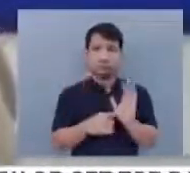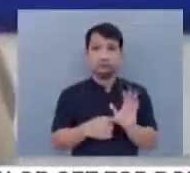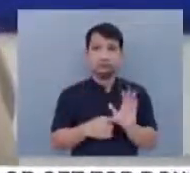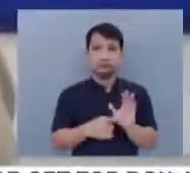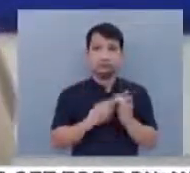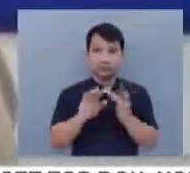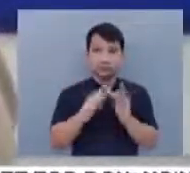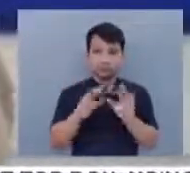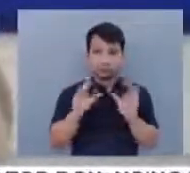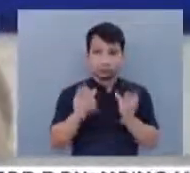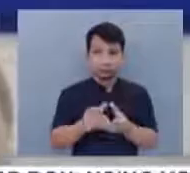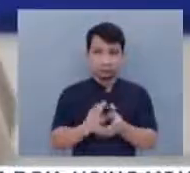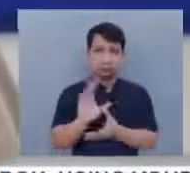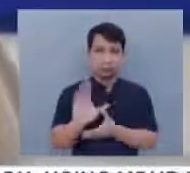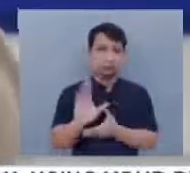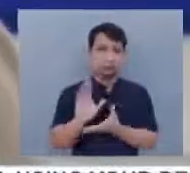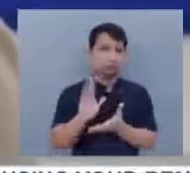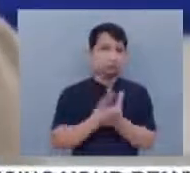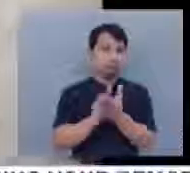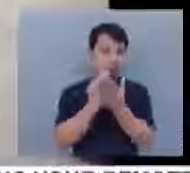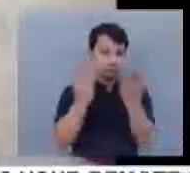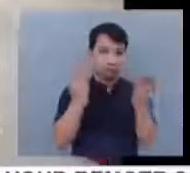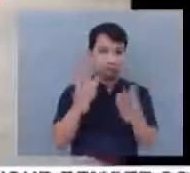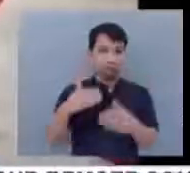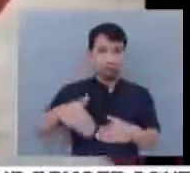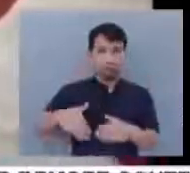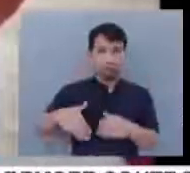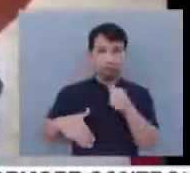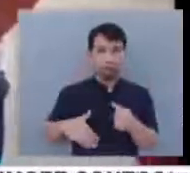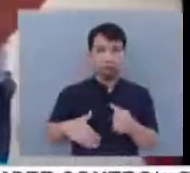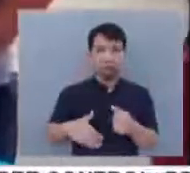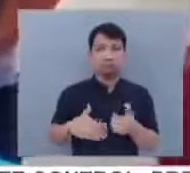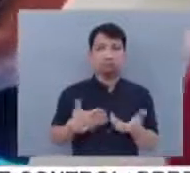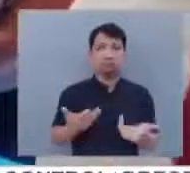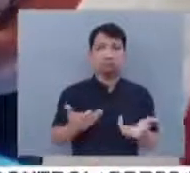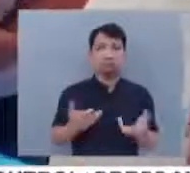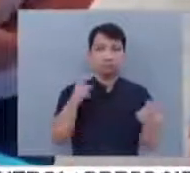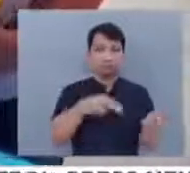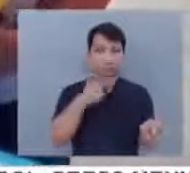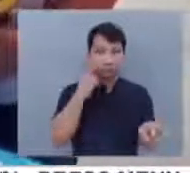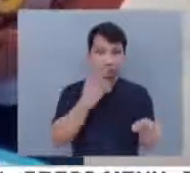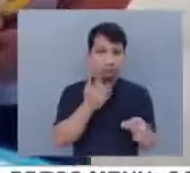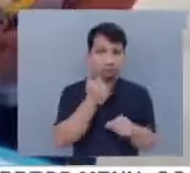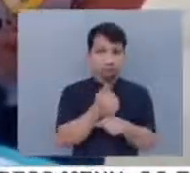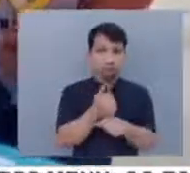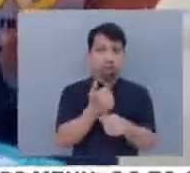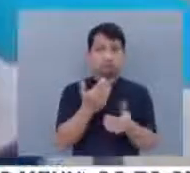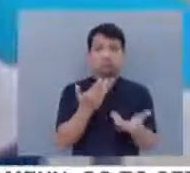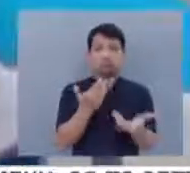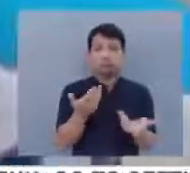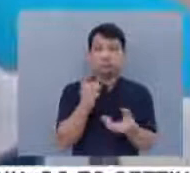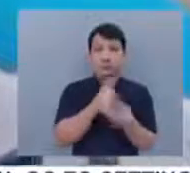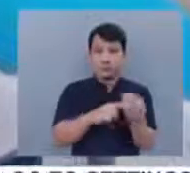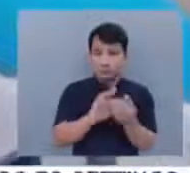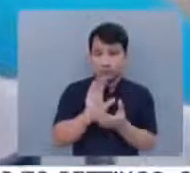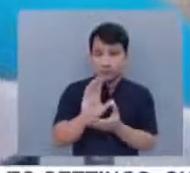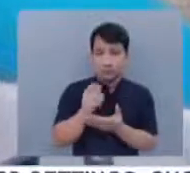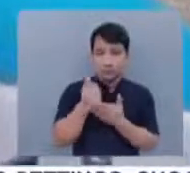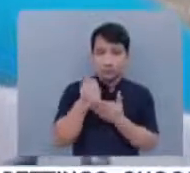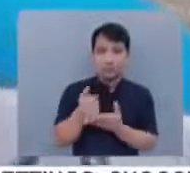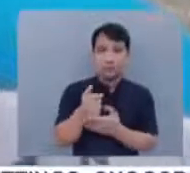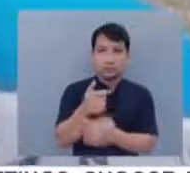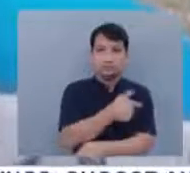class sa bahay para hindi siya mahuli sa klase. Tumutulong rin ang lokal na pamahalaan para sa pagpapabakuna